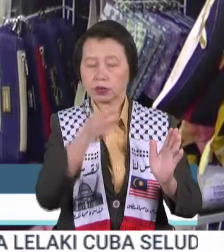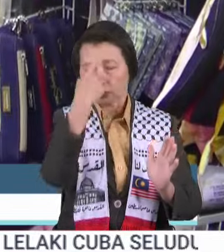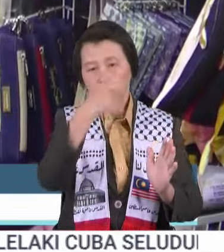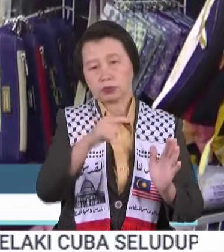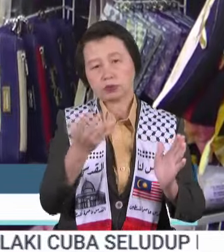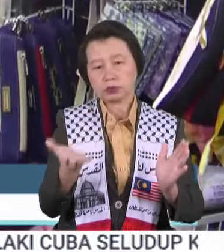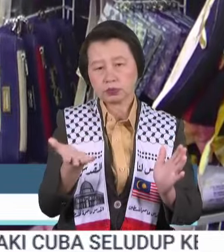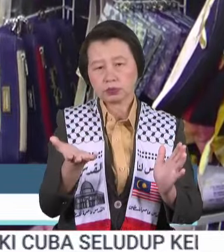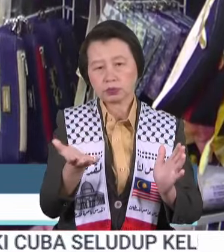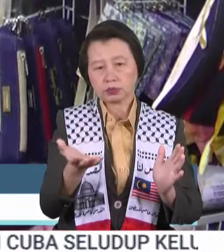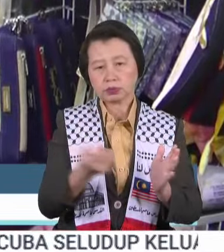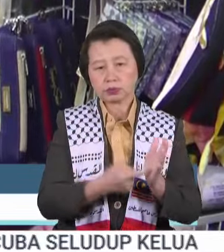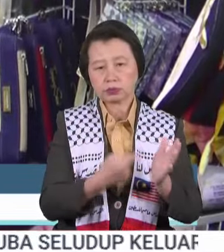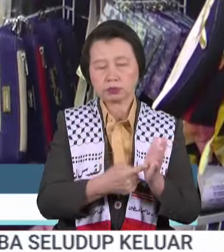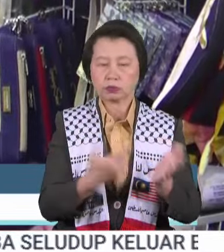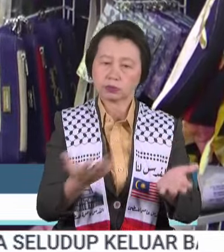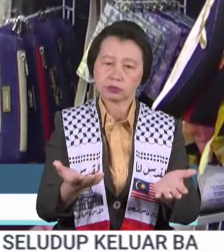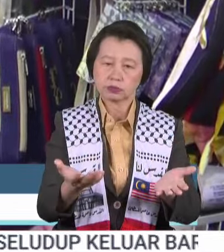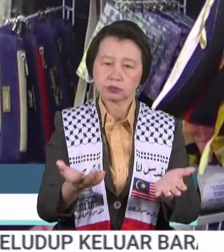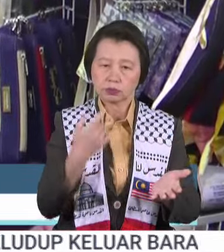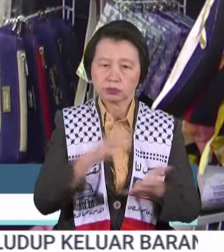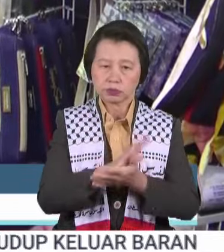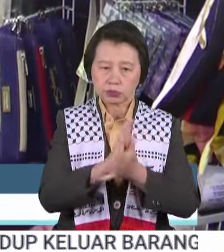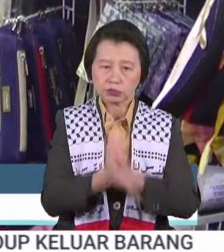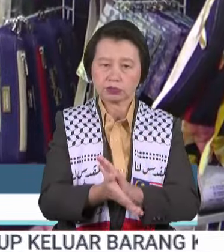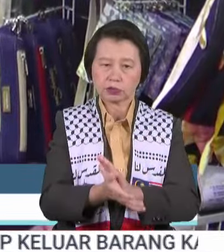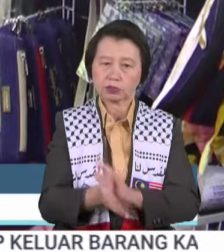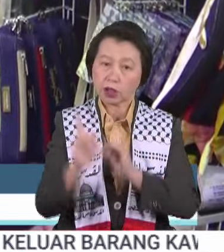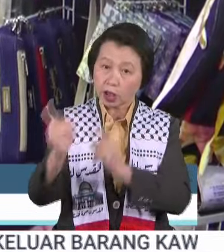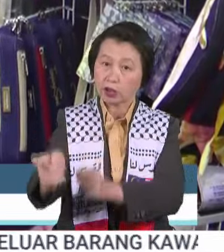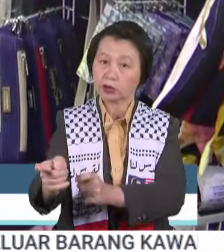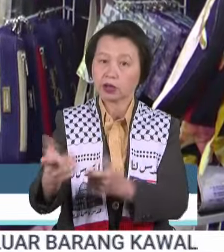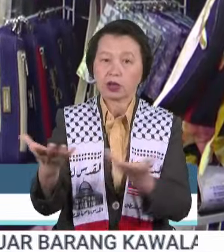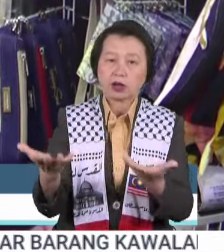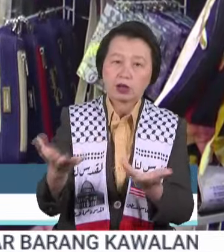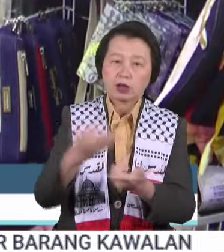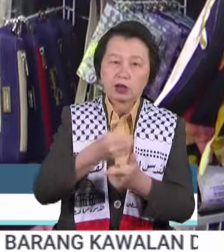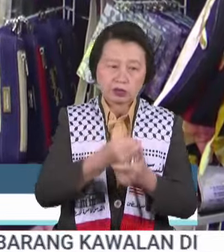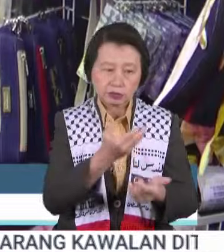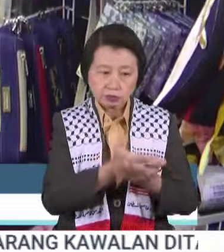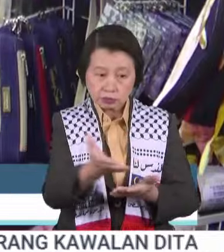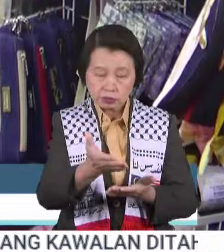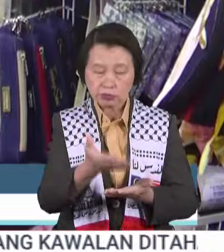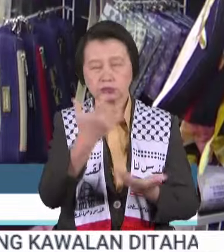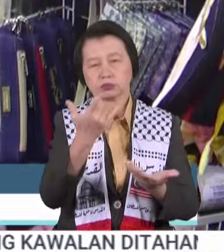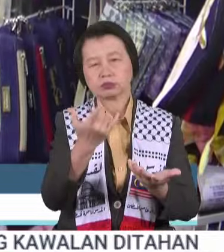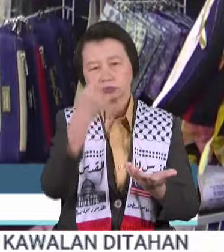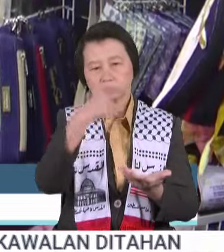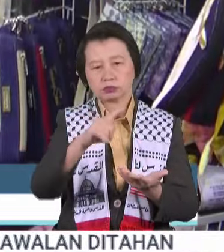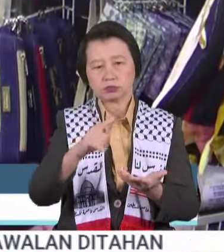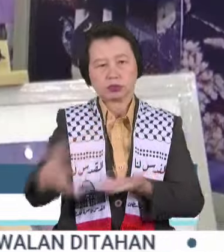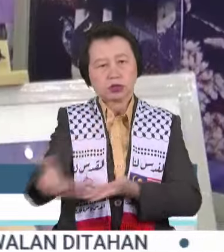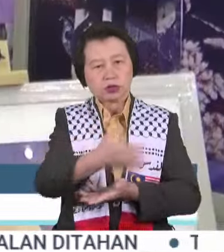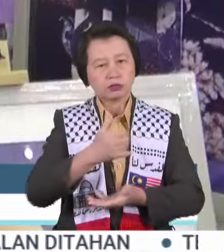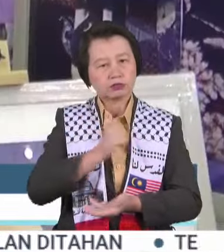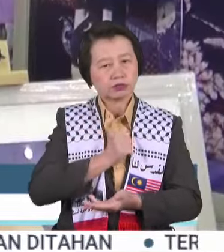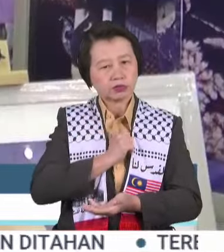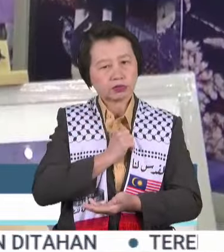apa, kadang mungkin dijadikan sebagai hadiah ataupun untuk koleksi